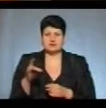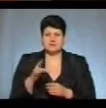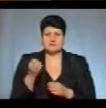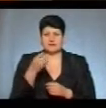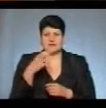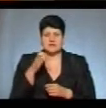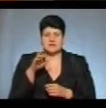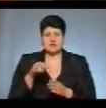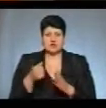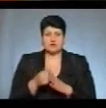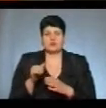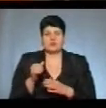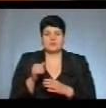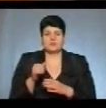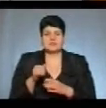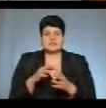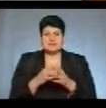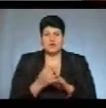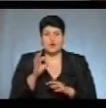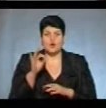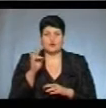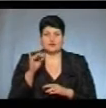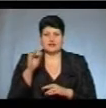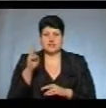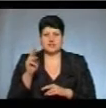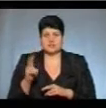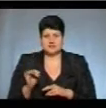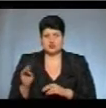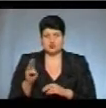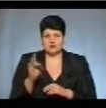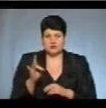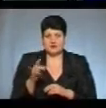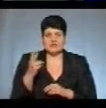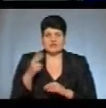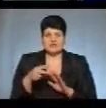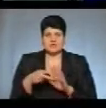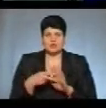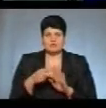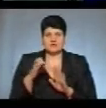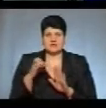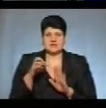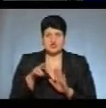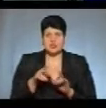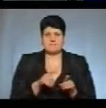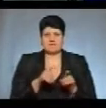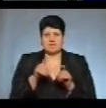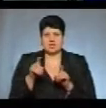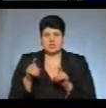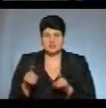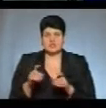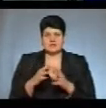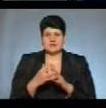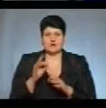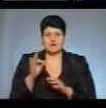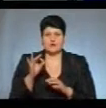15 січня до ПЦУ перейшла громада села Онишківці Шумського району. І 27 січня перейшли релігійні громади сіл